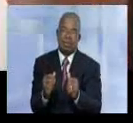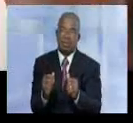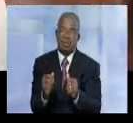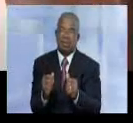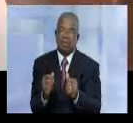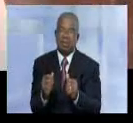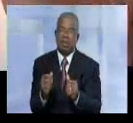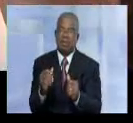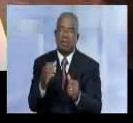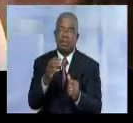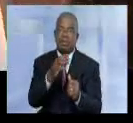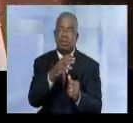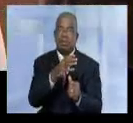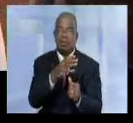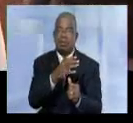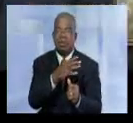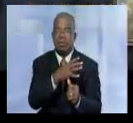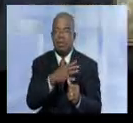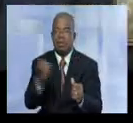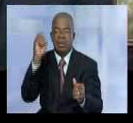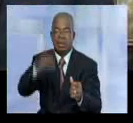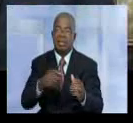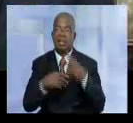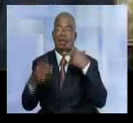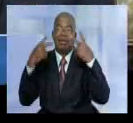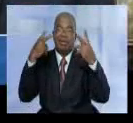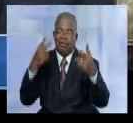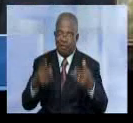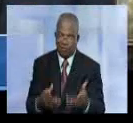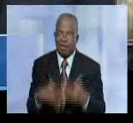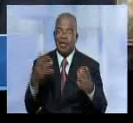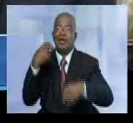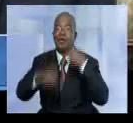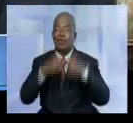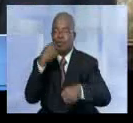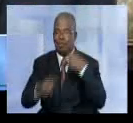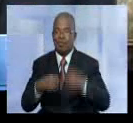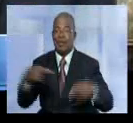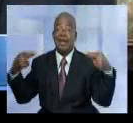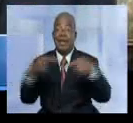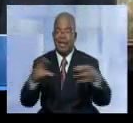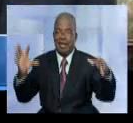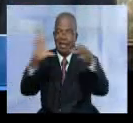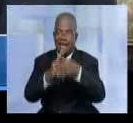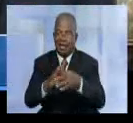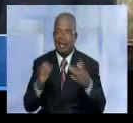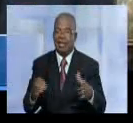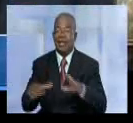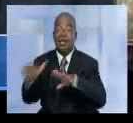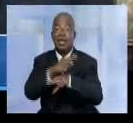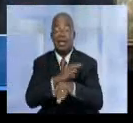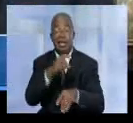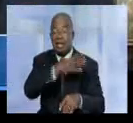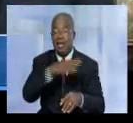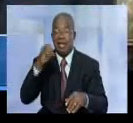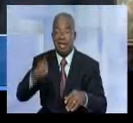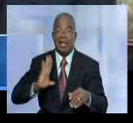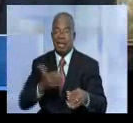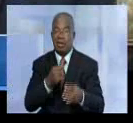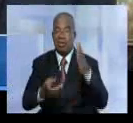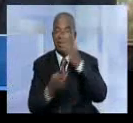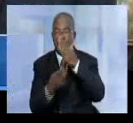n'est que normal que nous revoyons de temps en temps le programme de coopération et être sûr que notre institution soit au service de la Côte